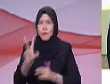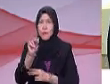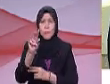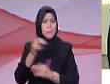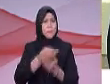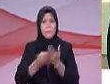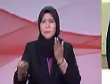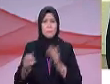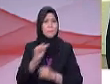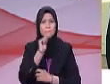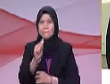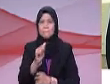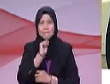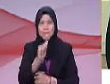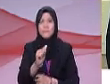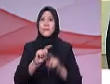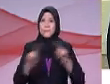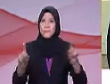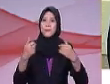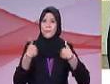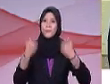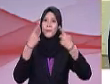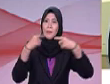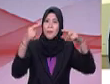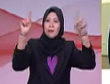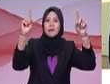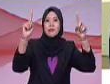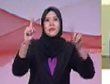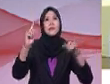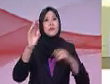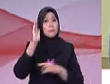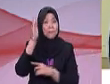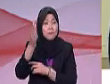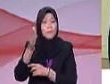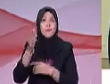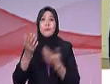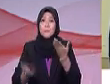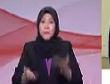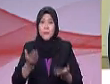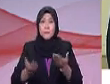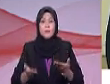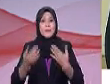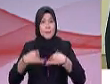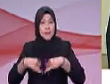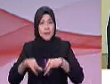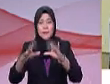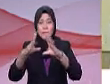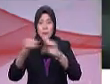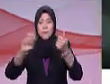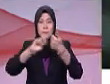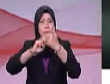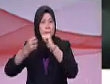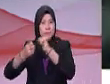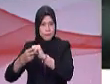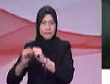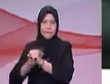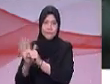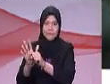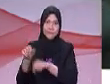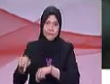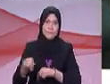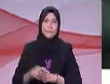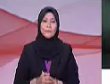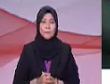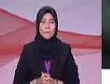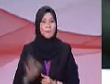gagal. Ada kejayaan-kejayaan yang tertentu walaupun kita masih lagi menangani isu-isu ini.